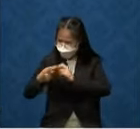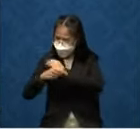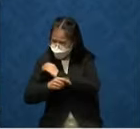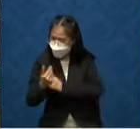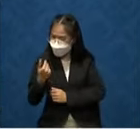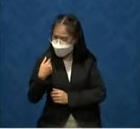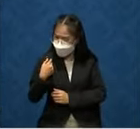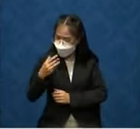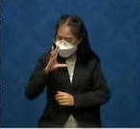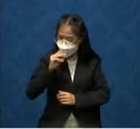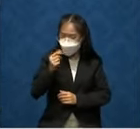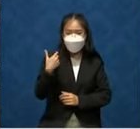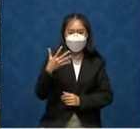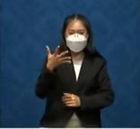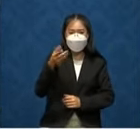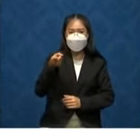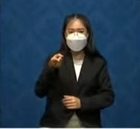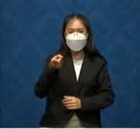พูดการทัคำเลยนะ